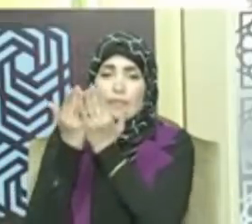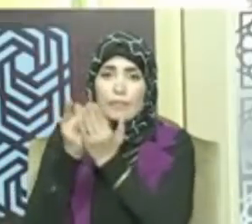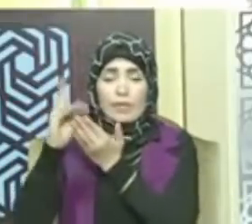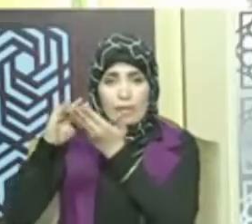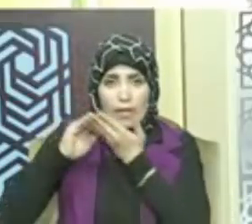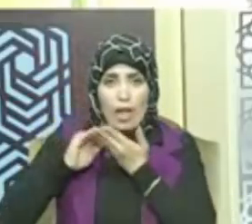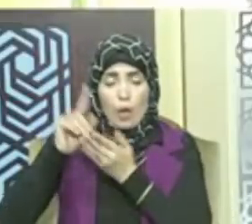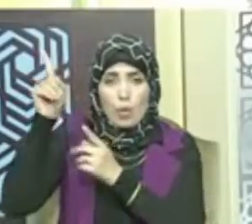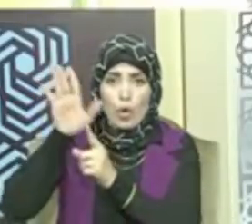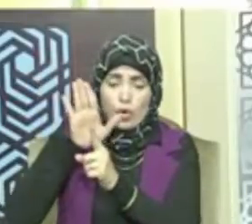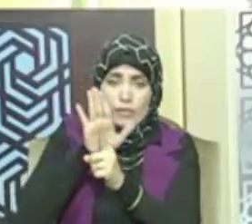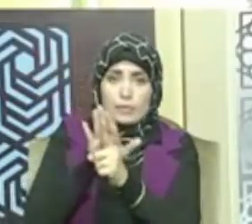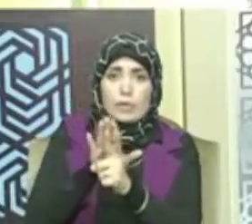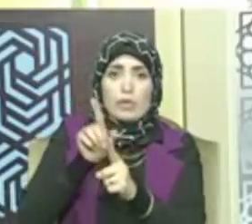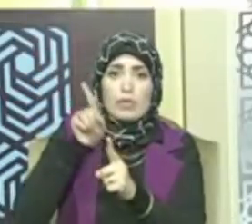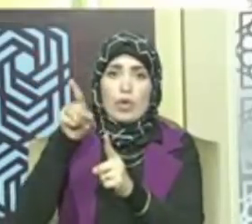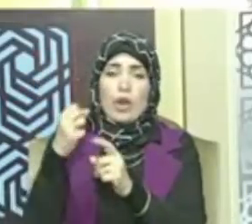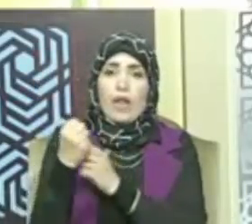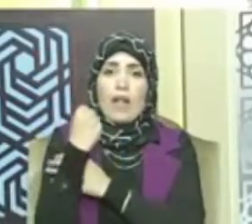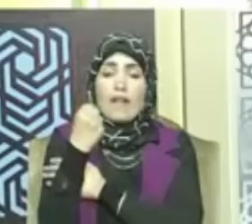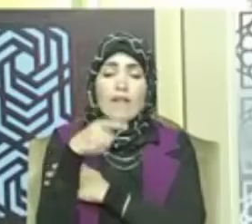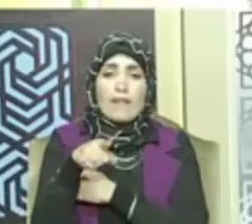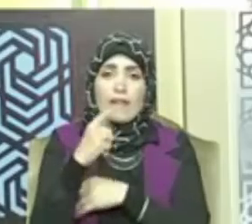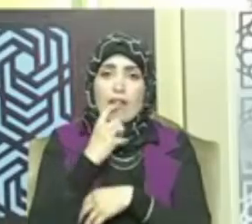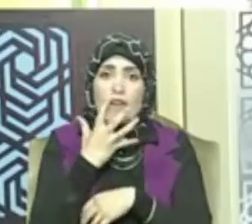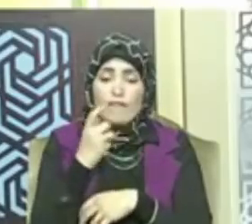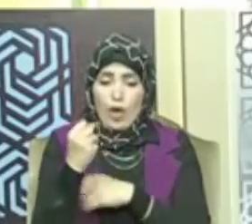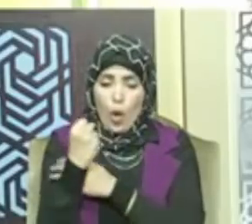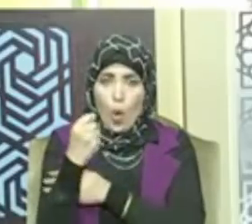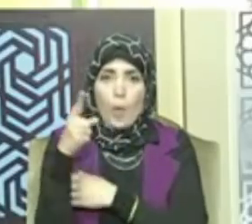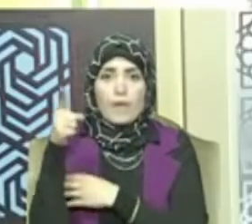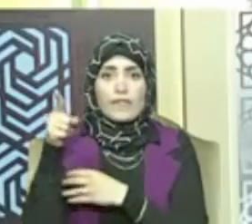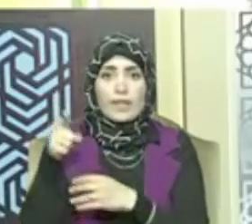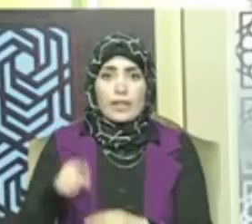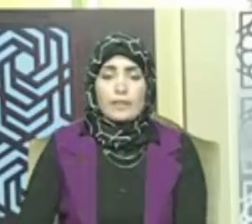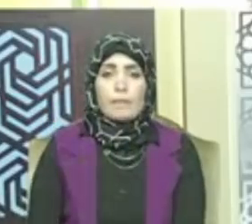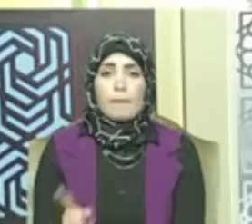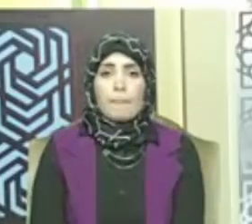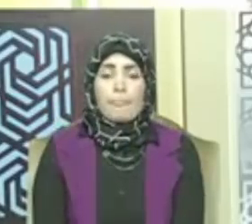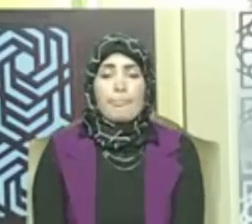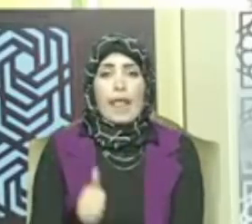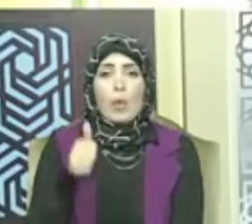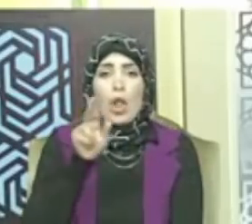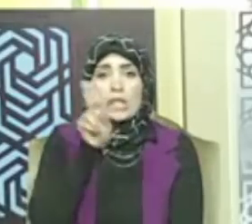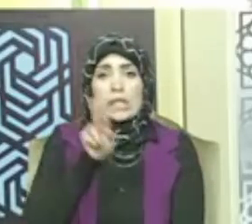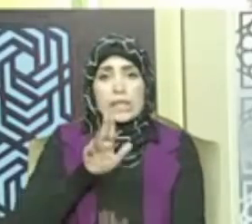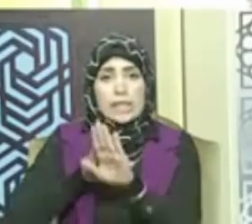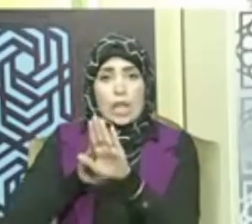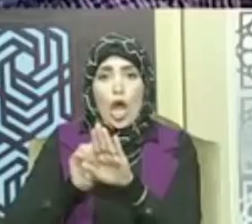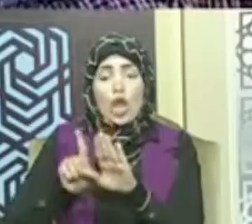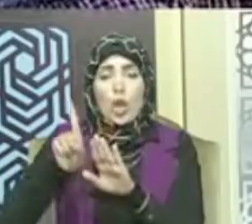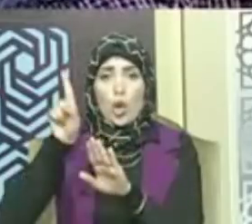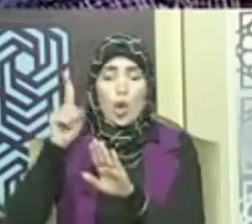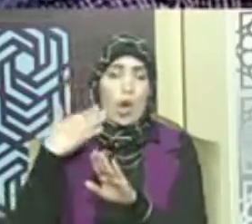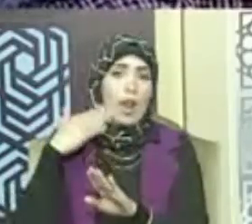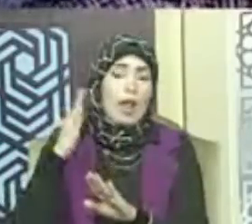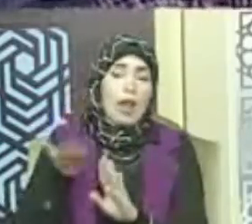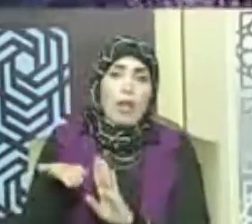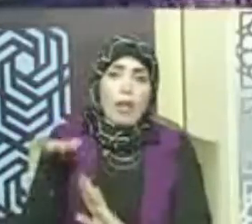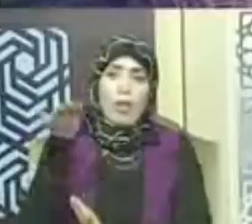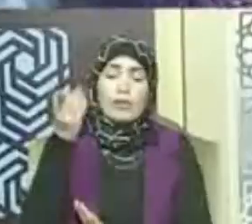للفتى فأول ما يجني عليه اجتهاده. أسأل الله العلي العظيم